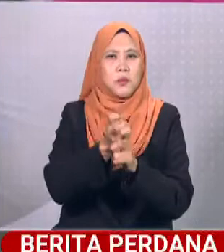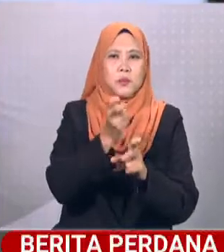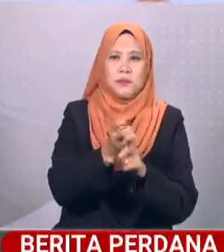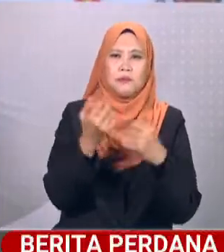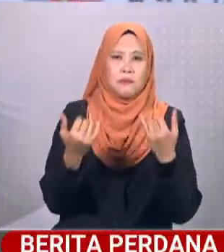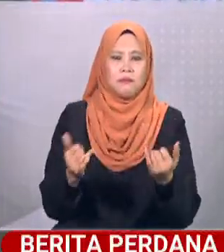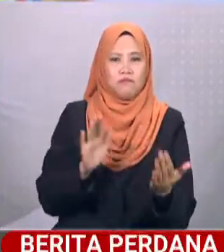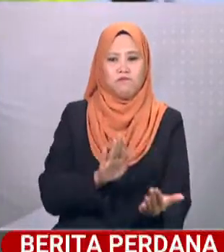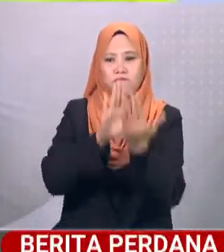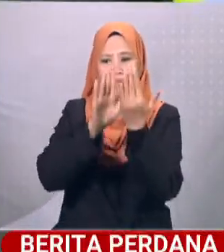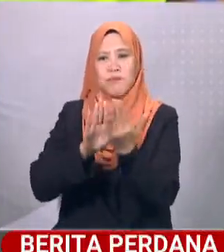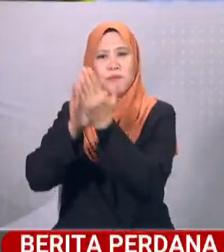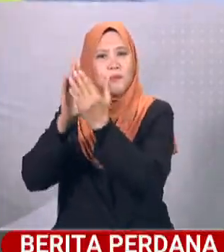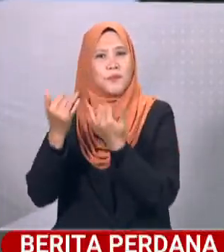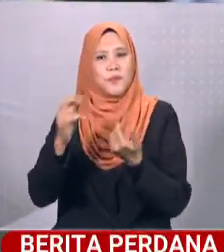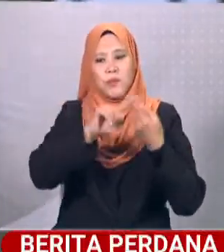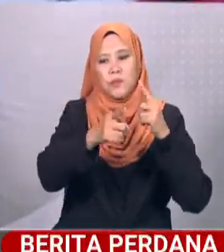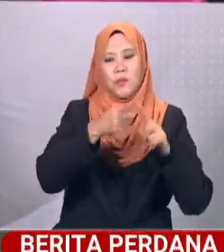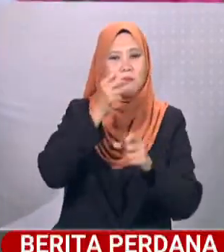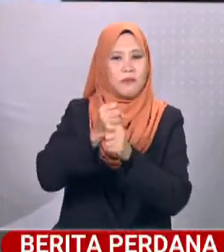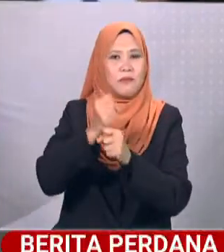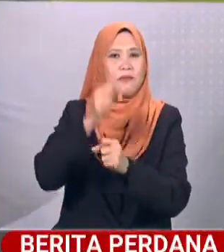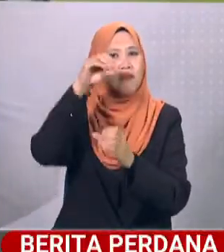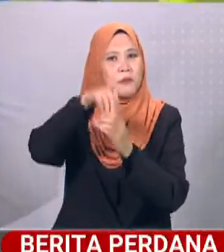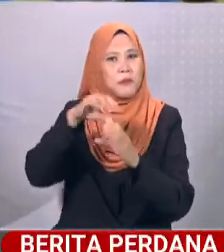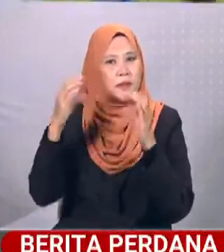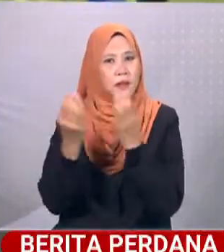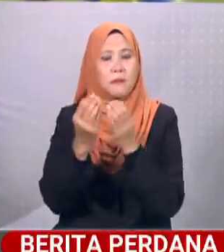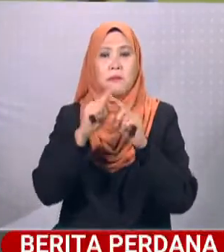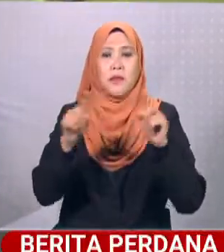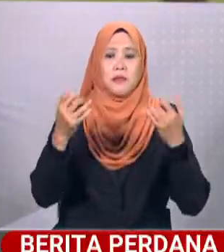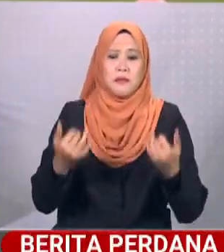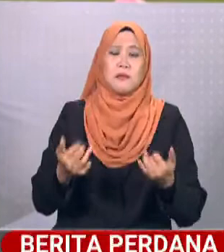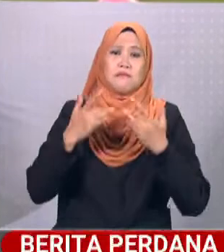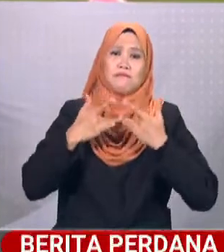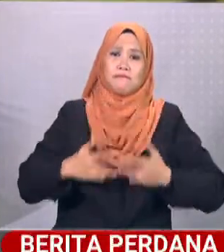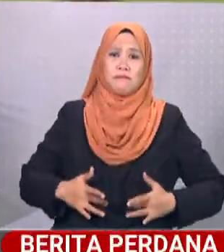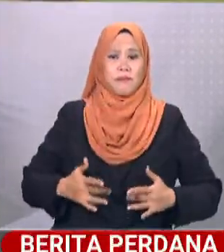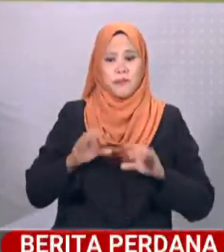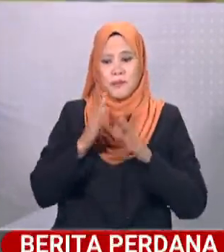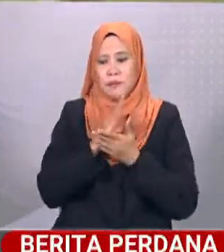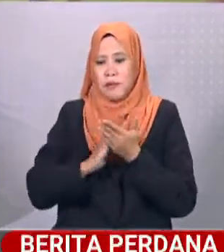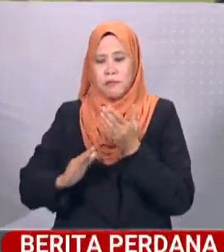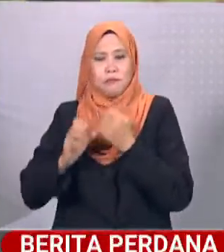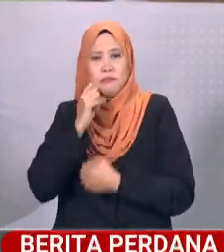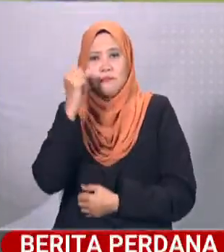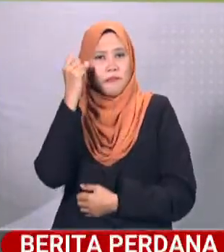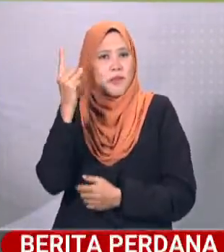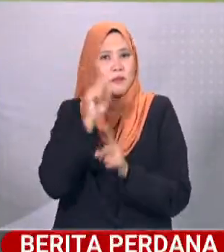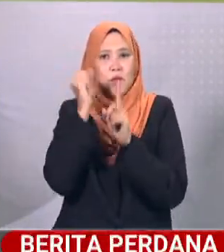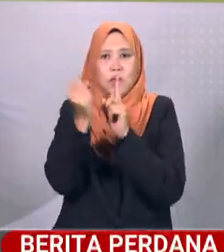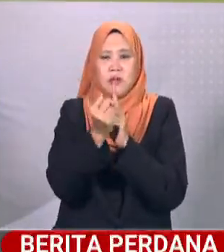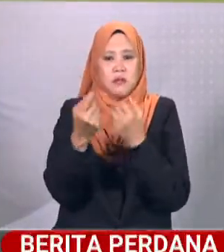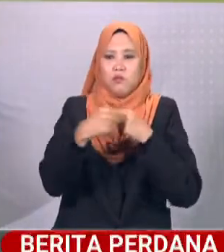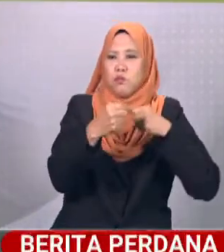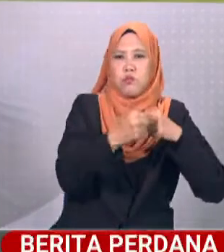ini, terutama rakan-rakan sekerja lain di dalam klub. Tetapi apa yang mengecewakan, ada segelintir yang tidak memahami situasi